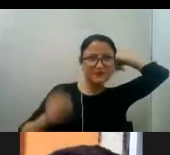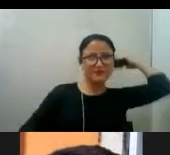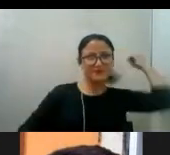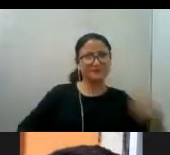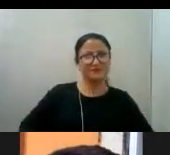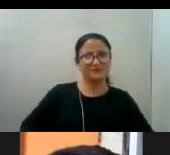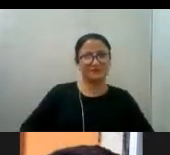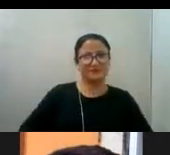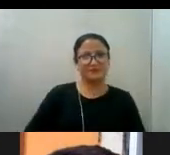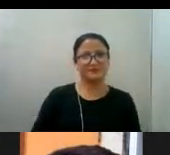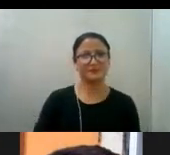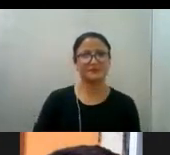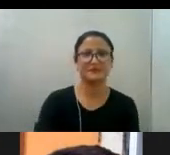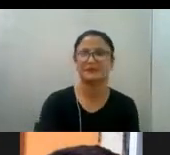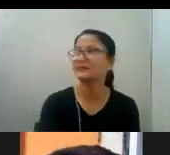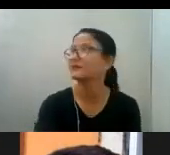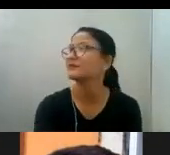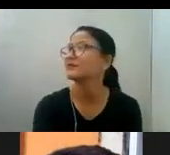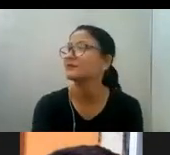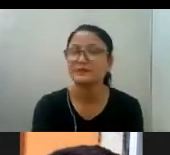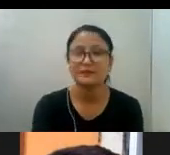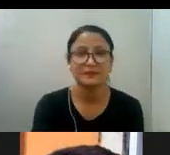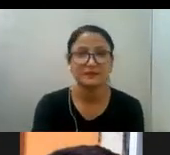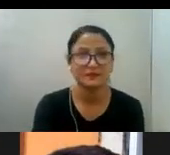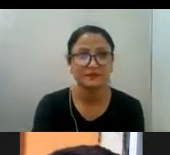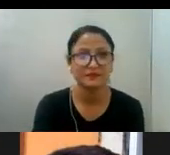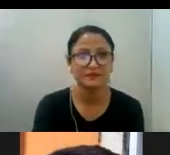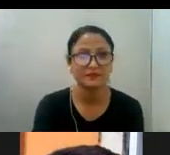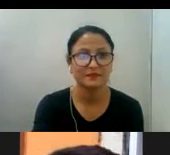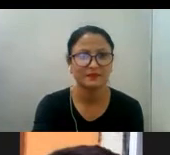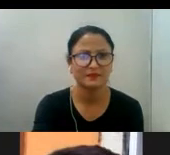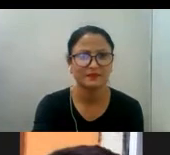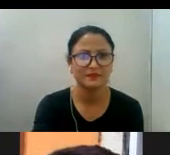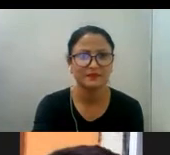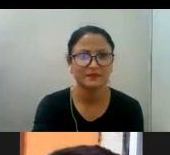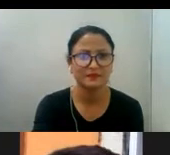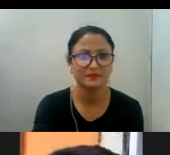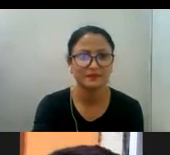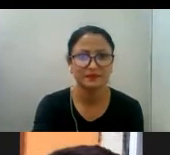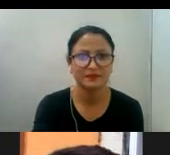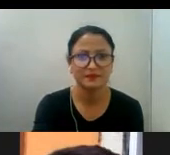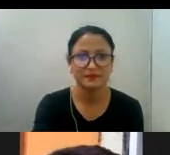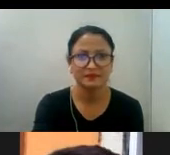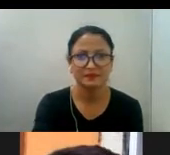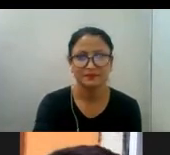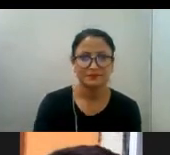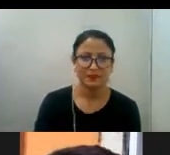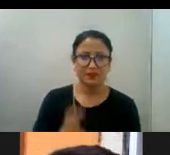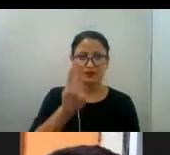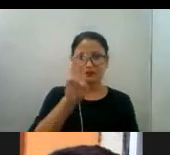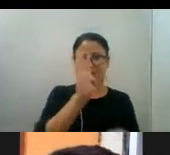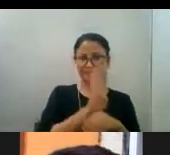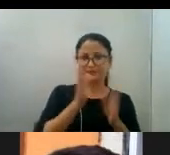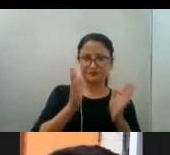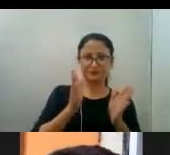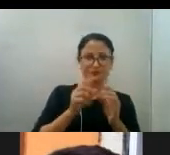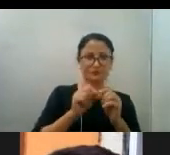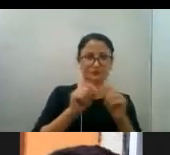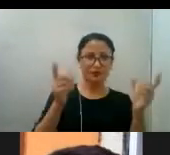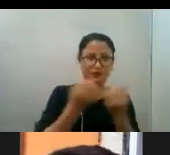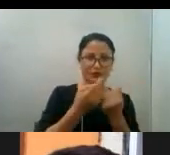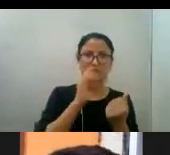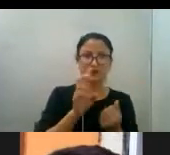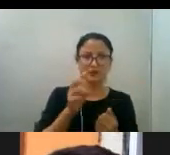शङ्कर सर, हजुर सुरु गरौँ। सुरु गरौँ। हाम्रो माननीयज्यू 3 बजीसम्म सकाउने भन्नुभएको छ, त्यही भएर अलिक छिटो गरौँ